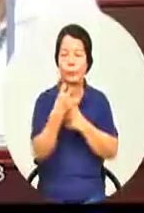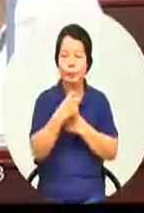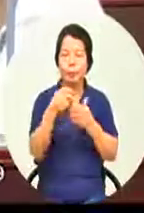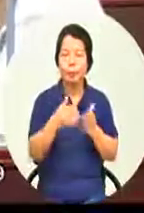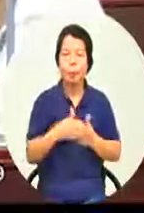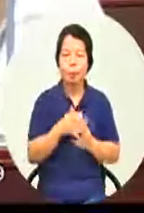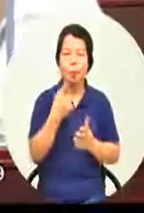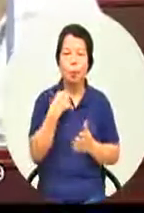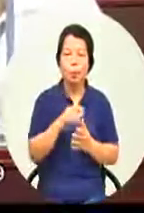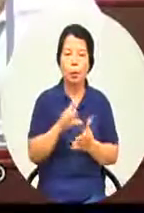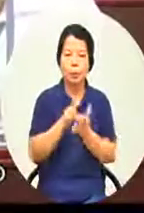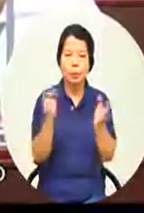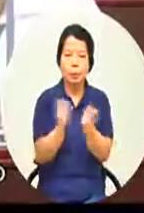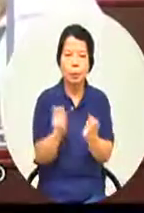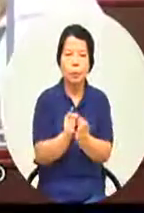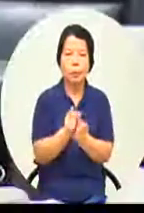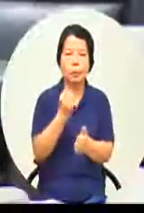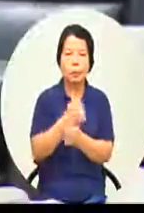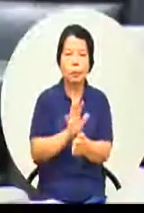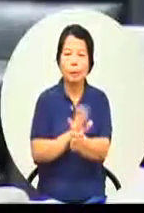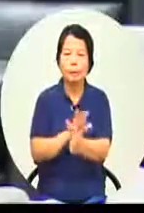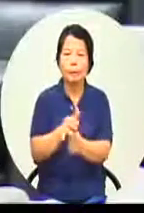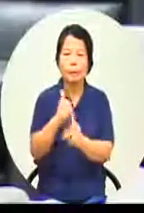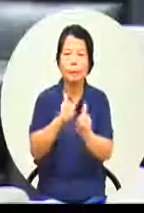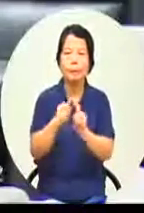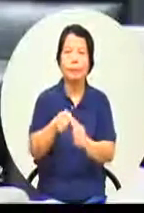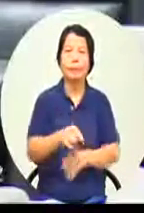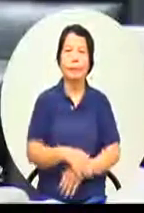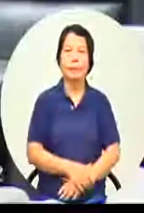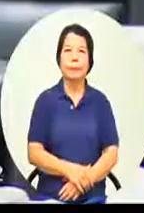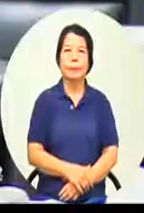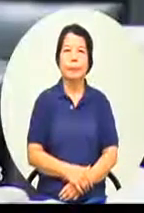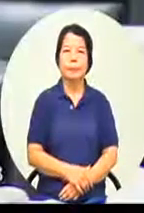务，是，好，